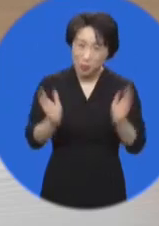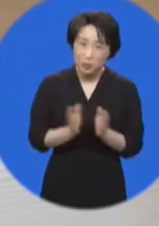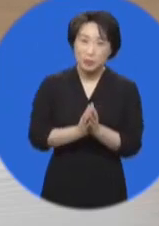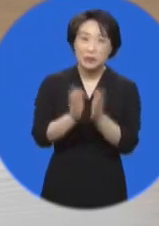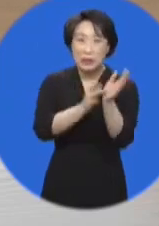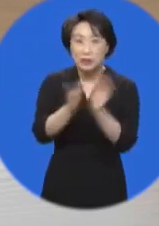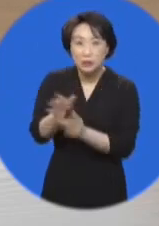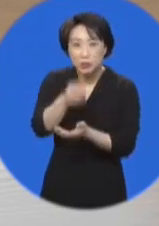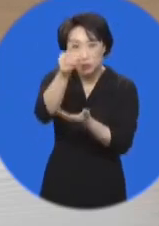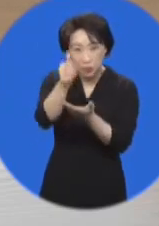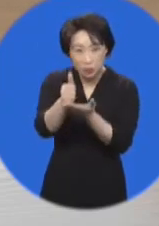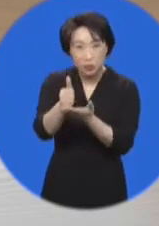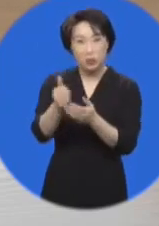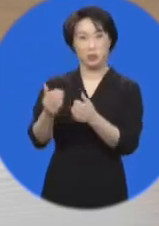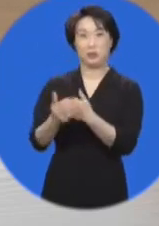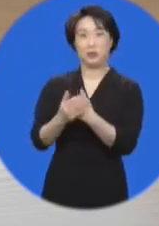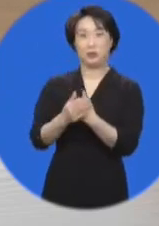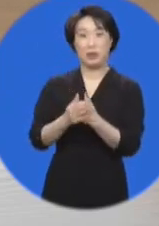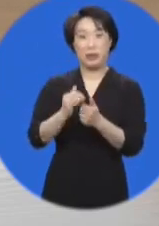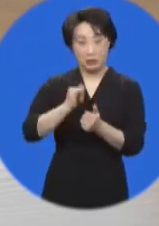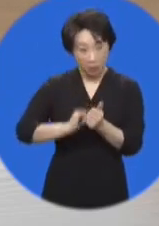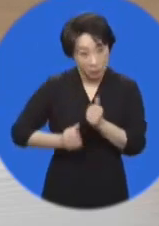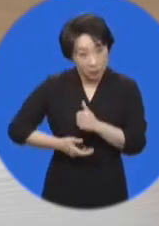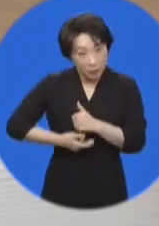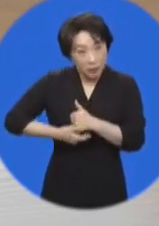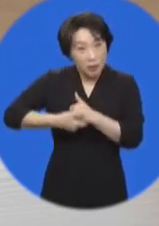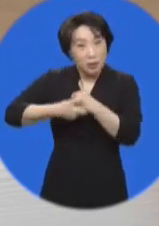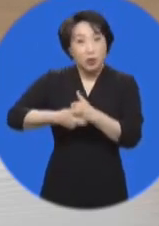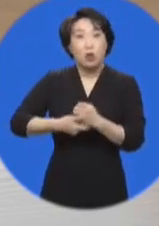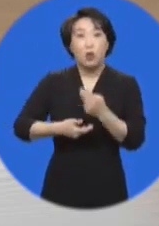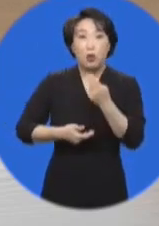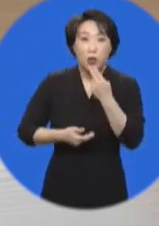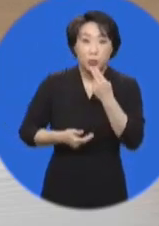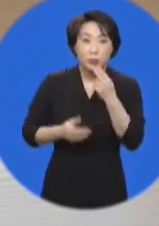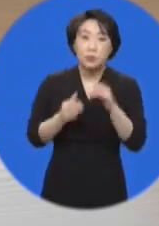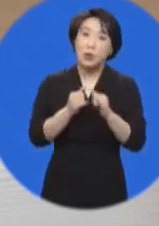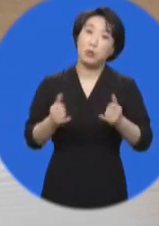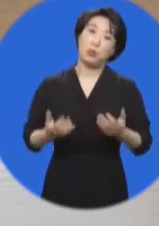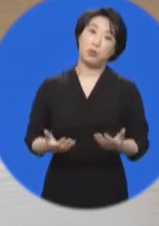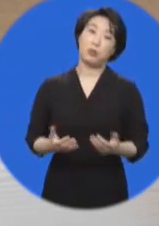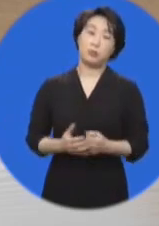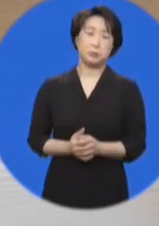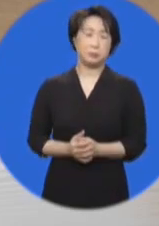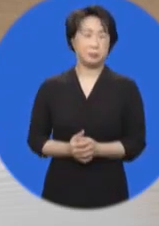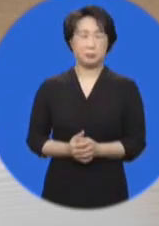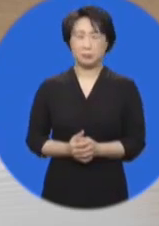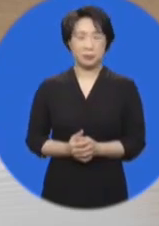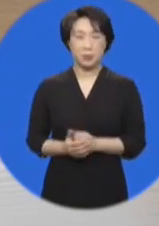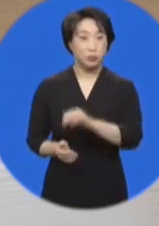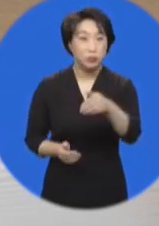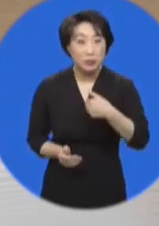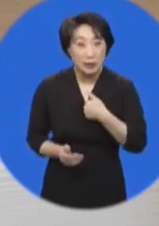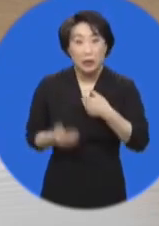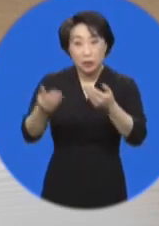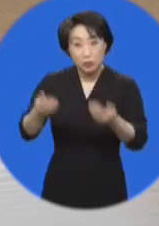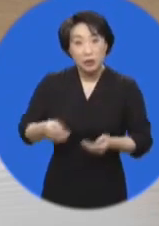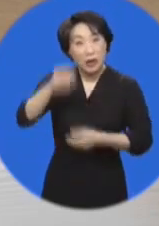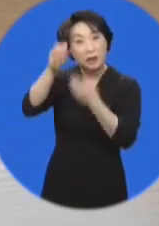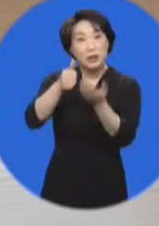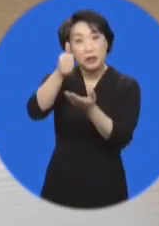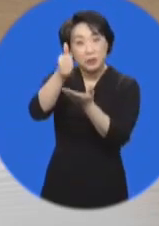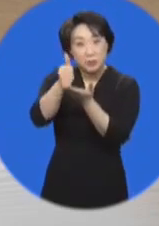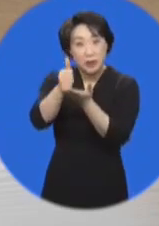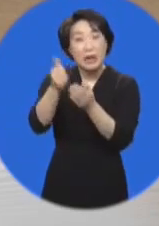예수 그리스도로부터 섬김을 받지 아니한 사람은 우리에게 주시려는